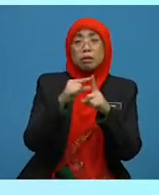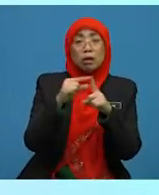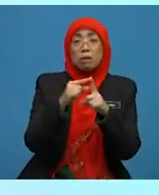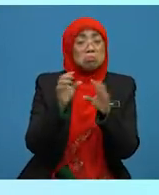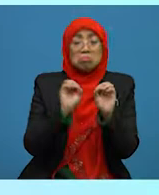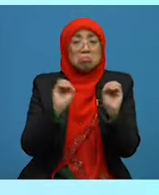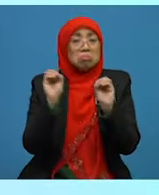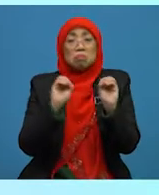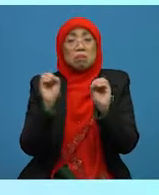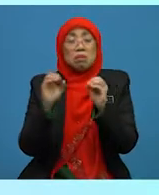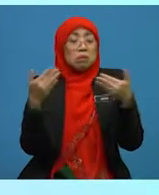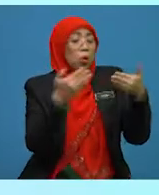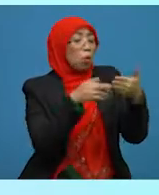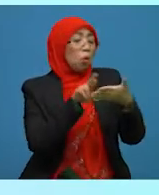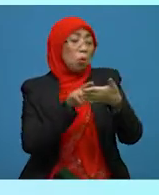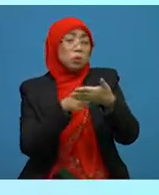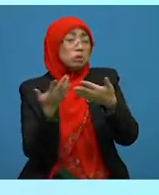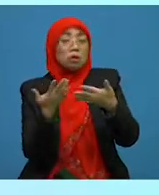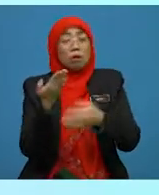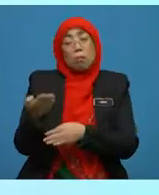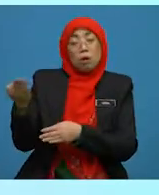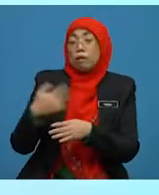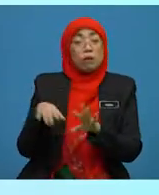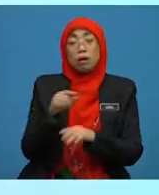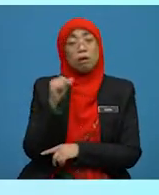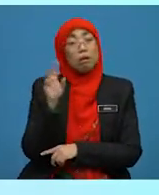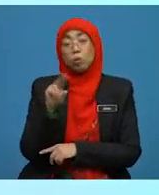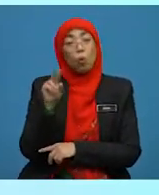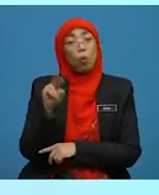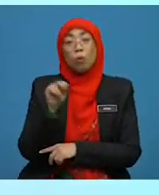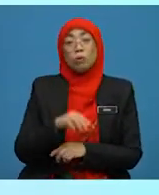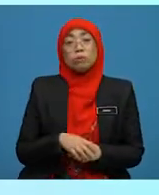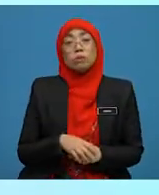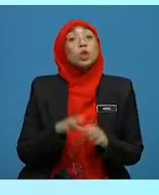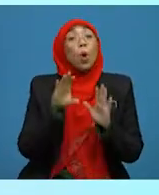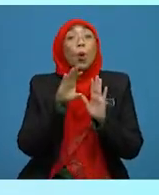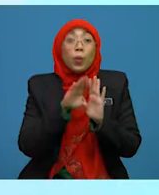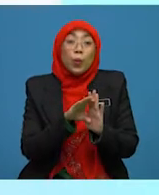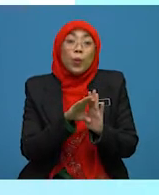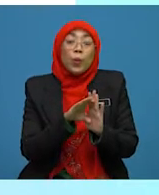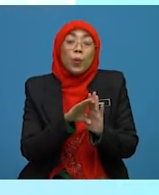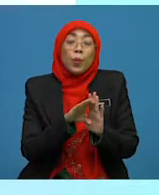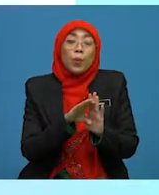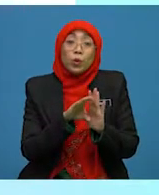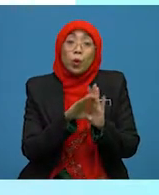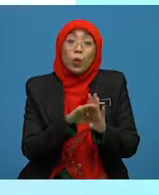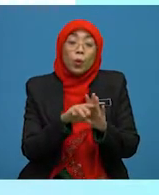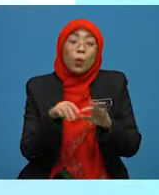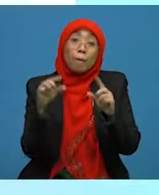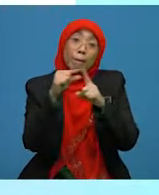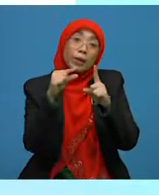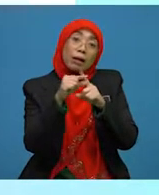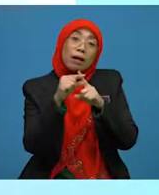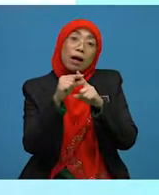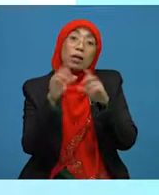langsung dengan rujukan atau benda. Contohnya, kata rumah dalam bahasa